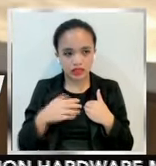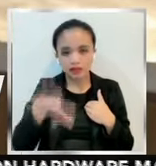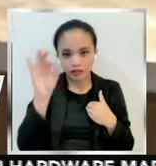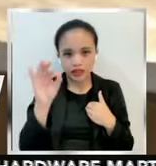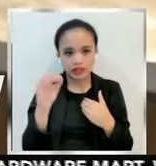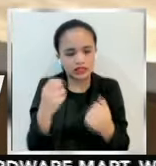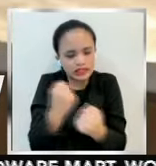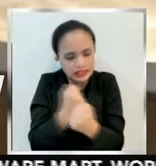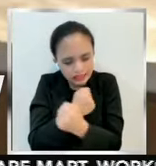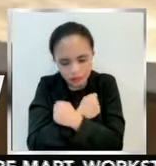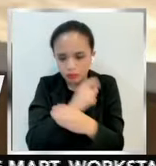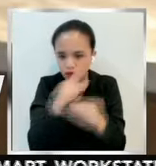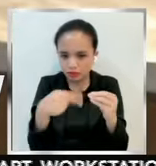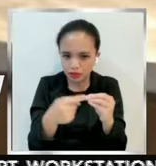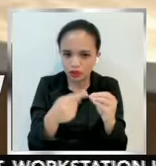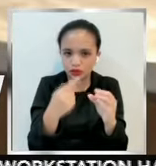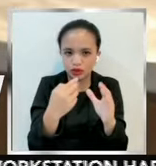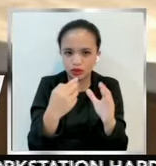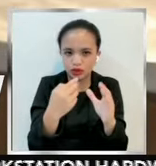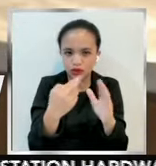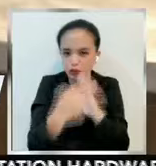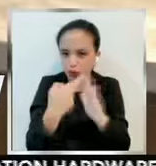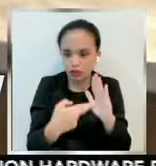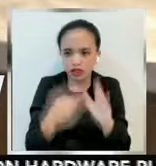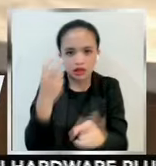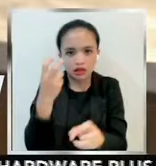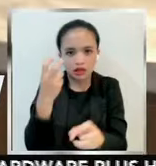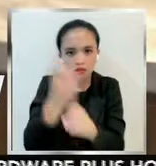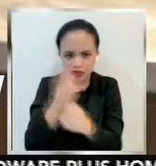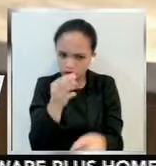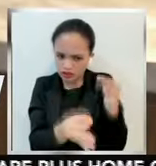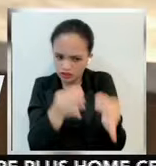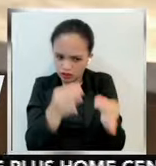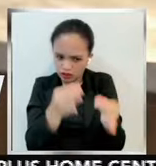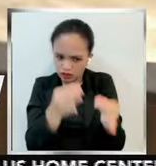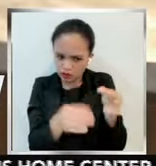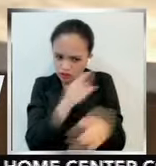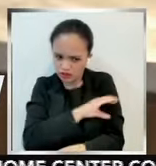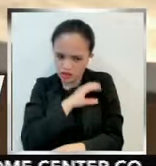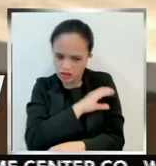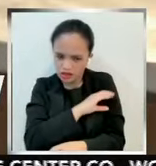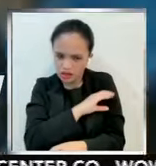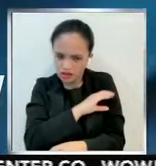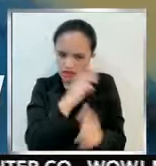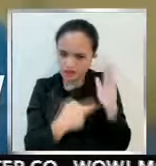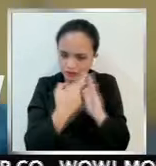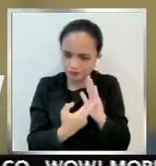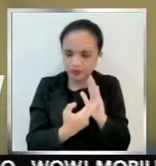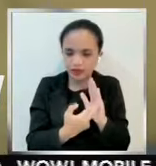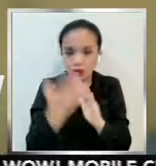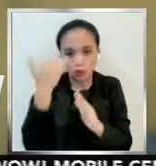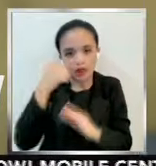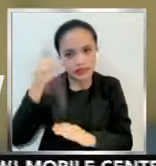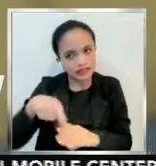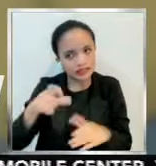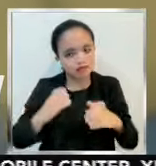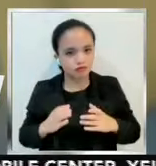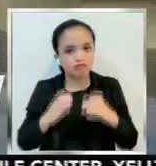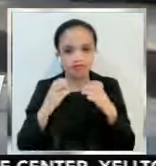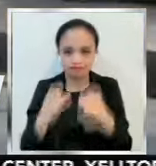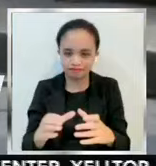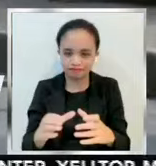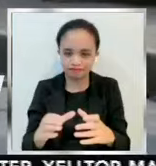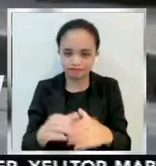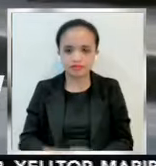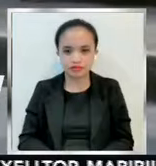mahirap yung hinuhusgahan mo yung character mo eh. Kasi kailangan committed ka rin sa kanya. Pero dahil physically and